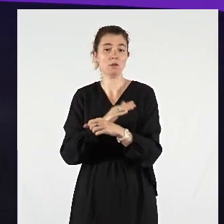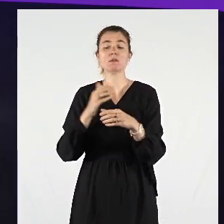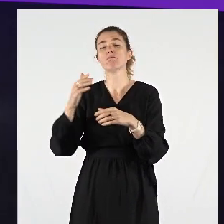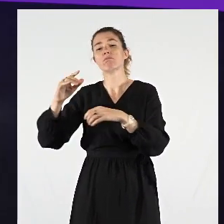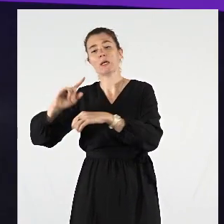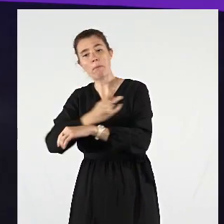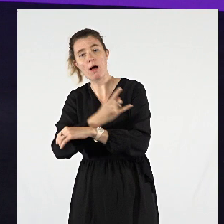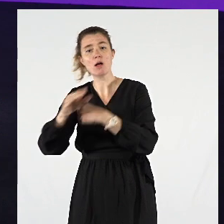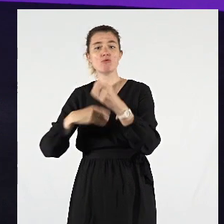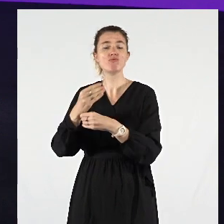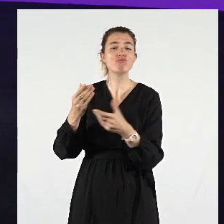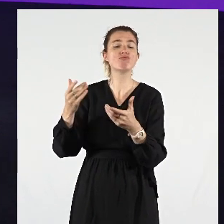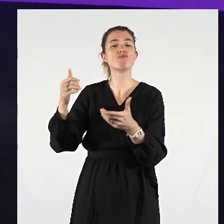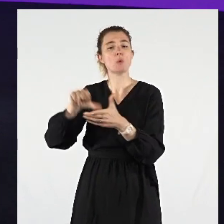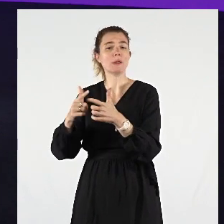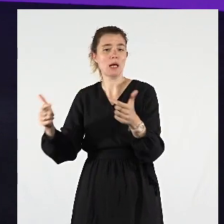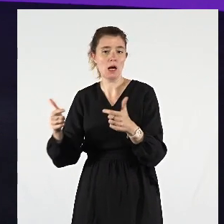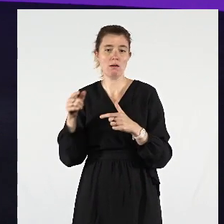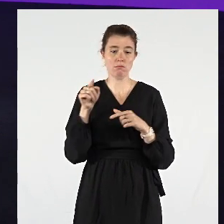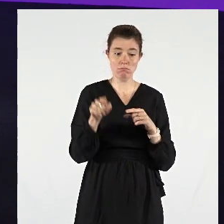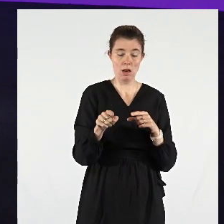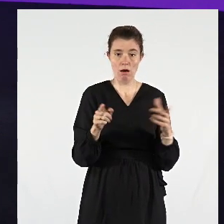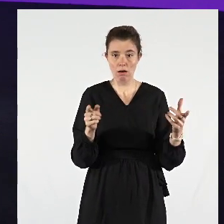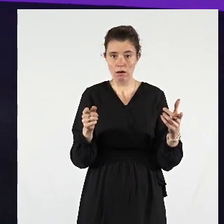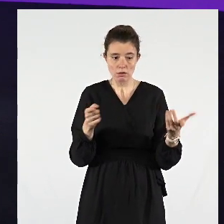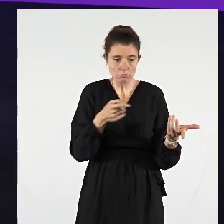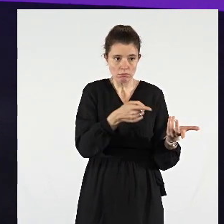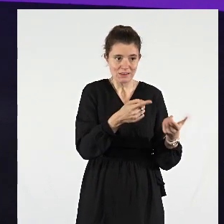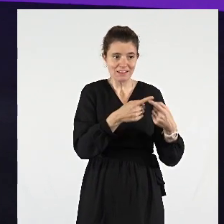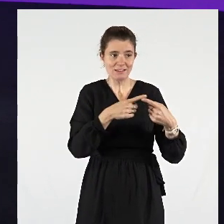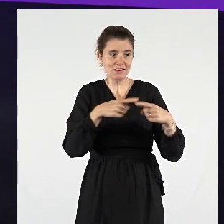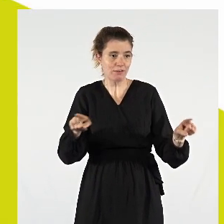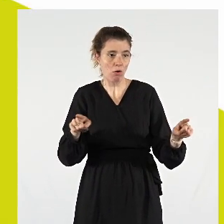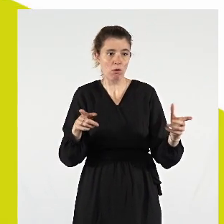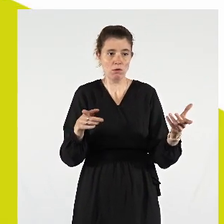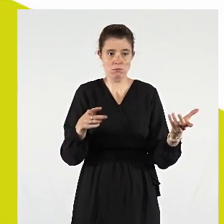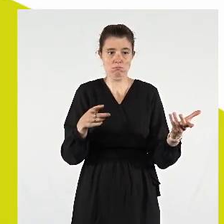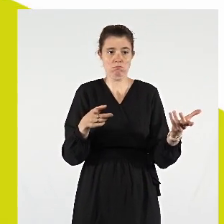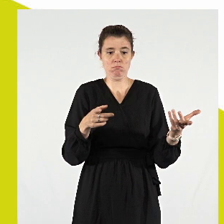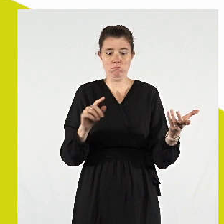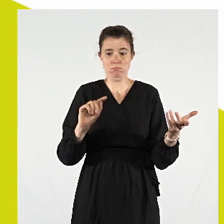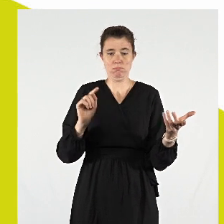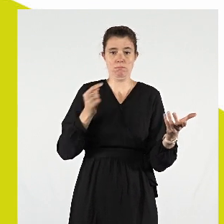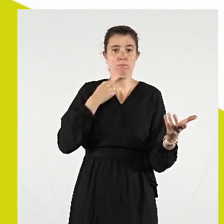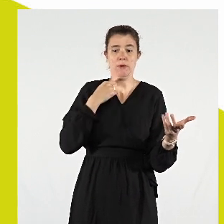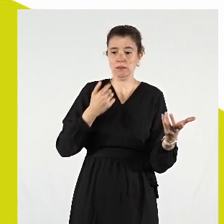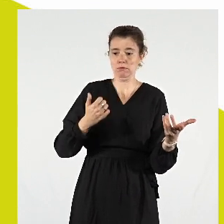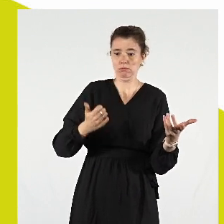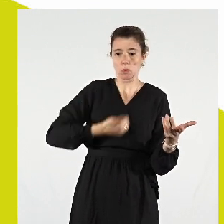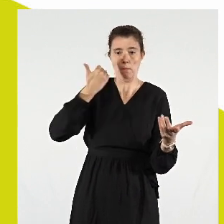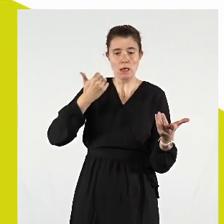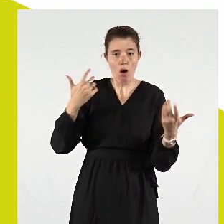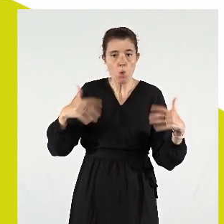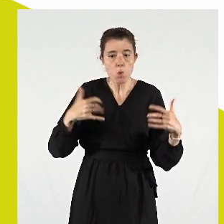des situations caractérisées par des niveaux de perte d'autonomie extrêmement fortes et un poids qui pèse très très lourdement sur